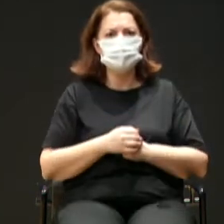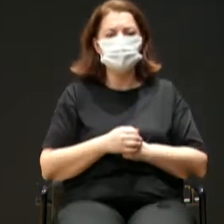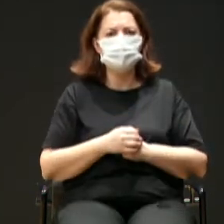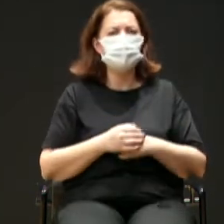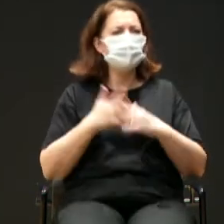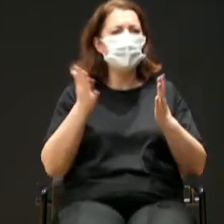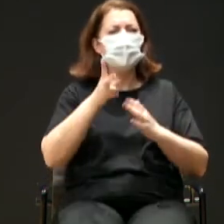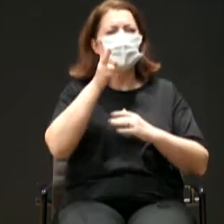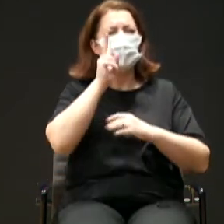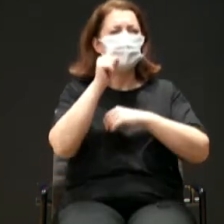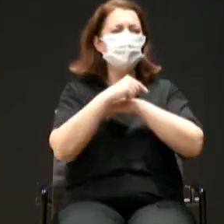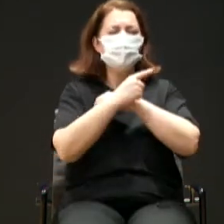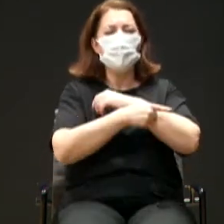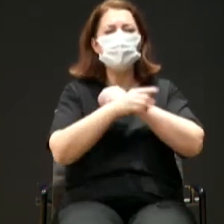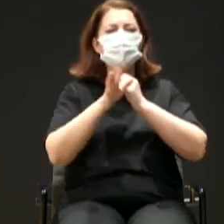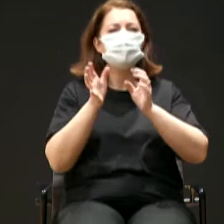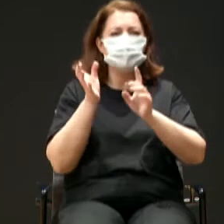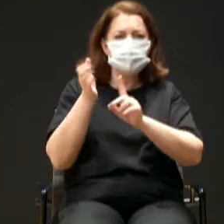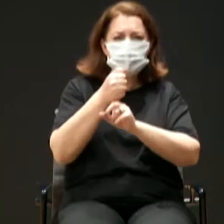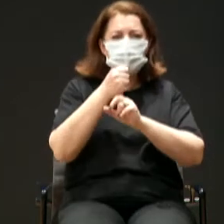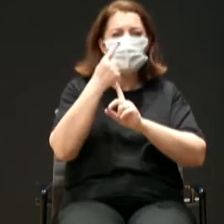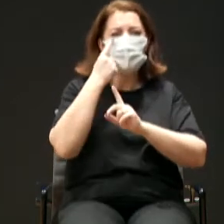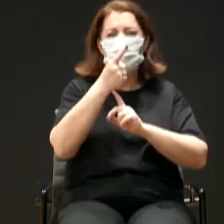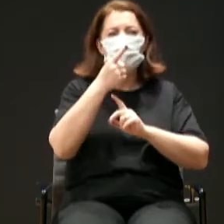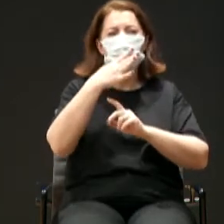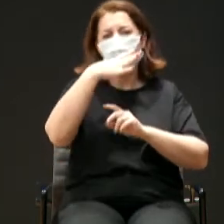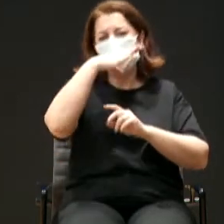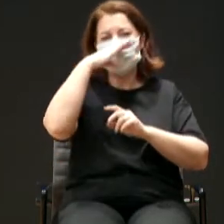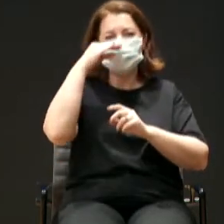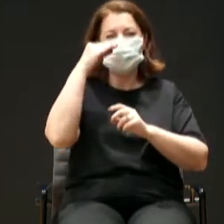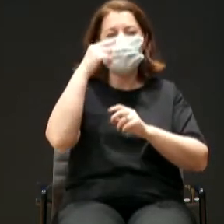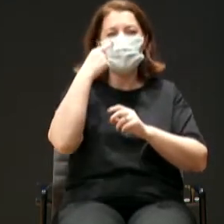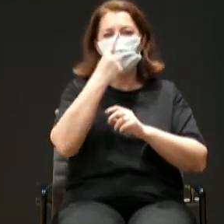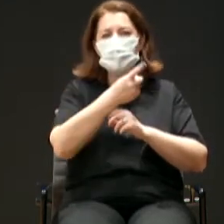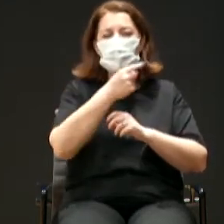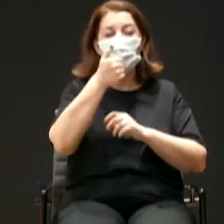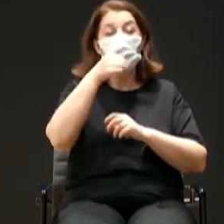En son yakalanan kokain maddi karşılığı 60 milyon dolar.